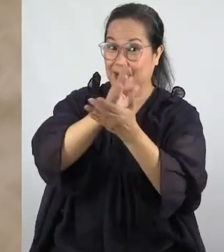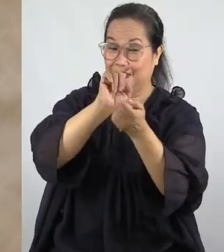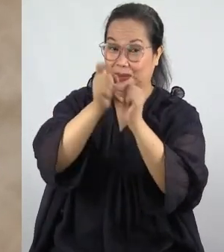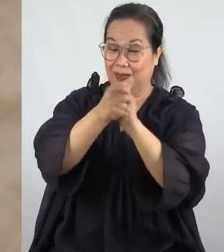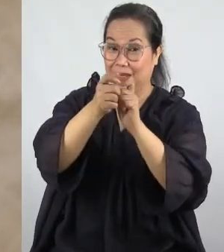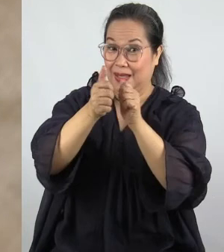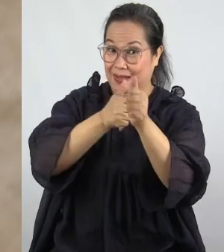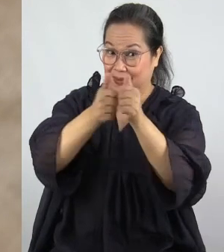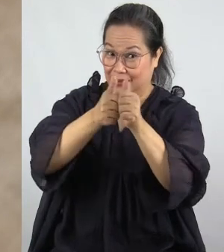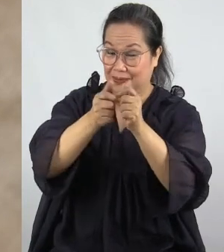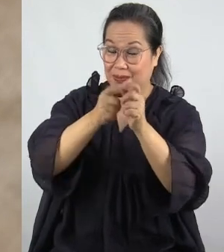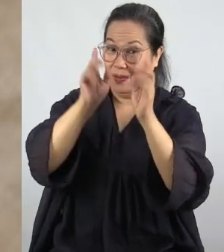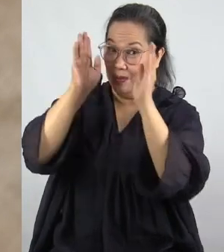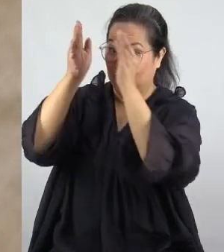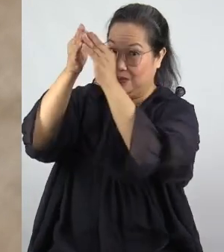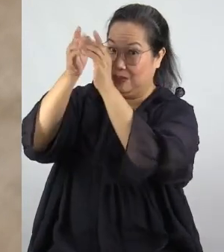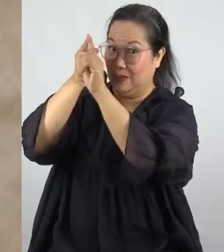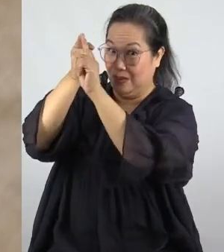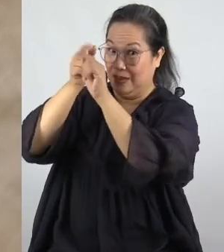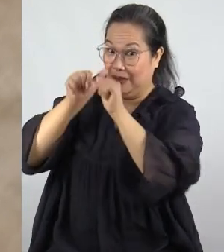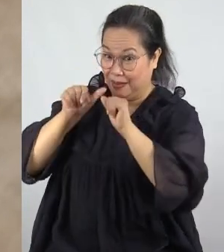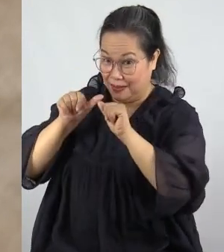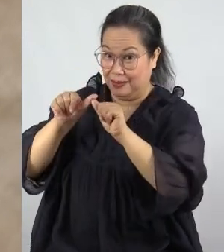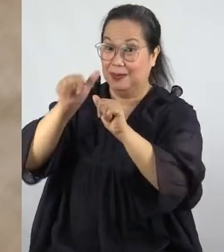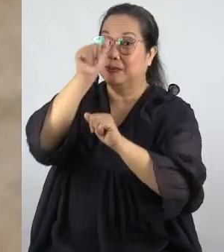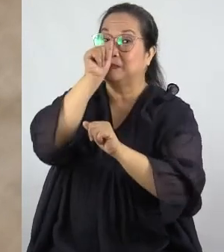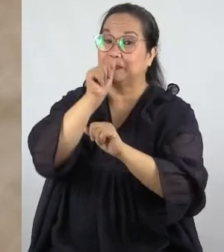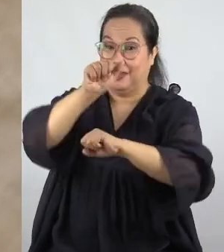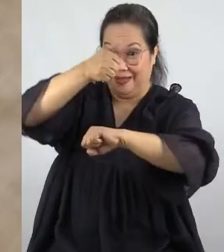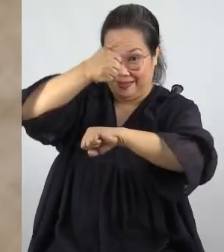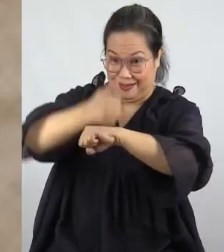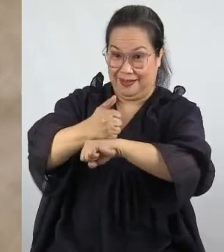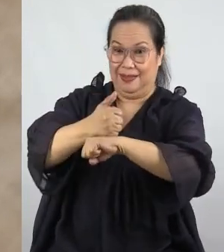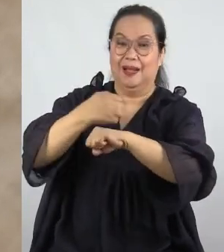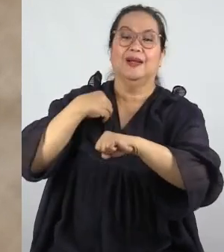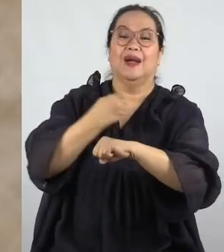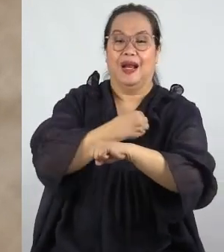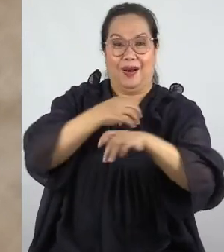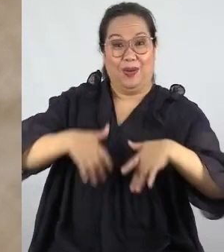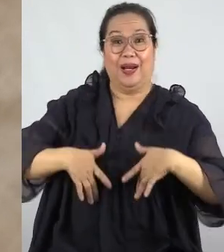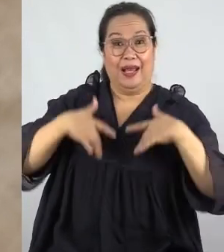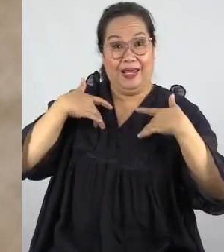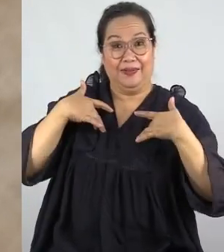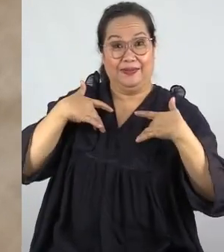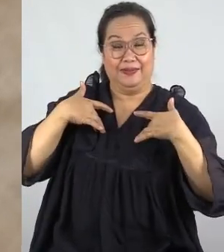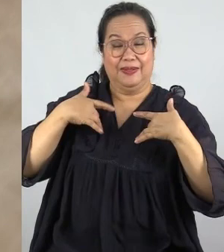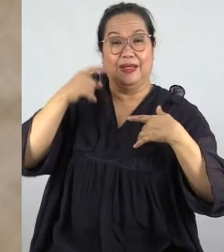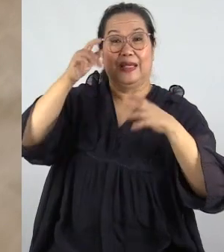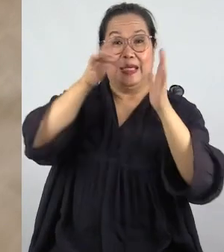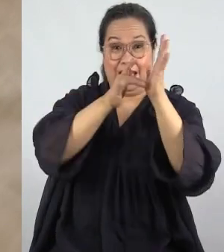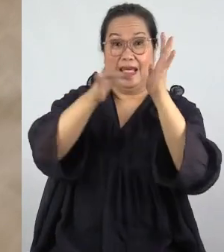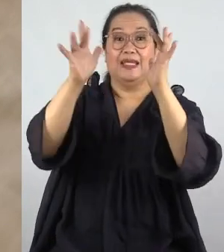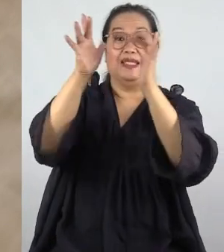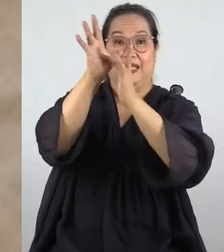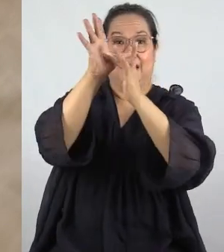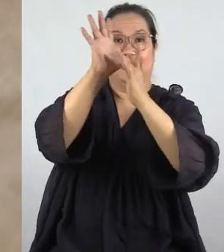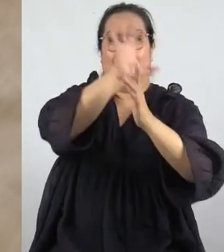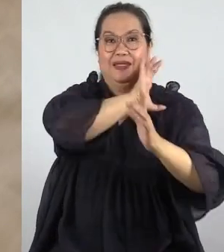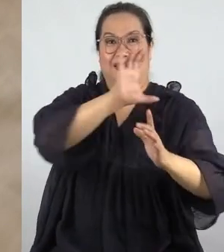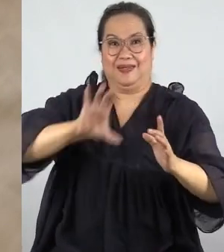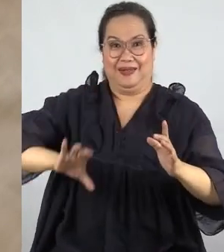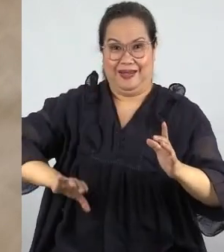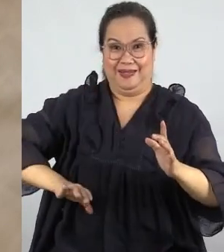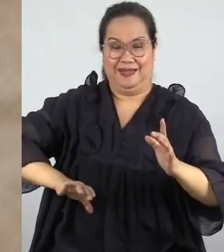takbuhin. Ituon, itaguyod, itatag ang ating buhay kay Kristo